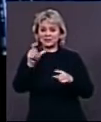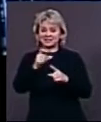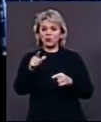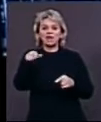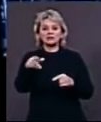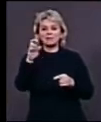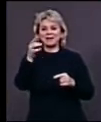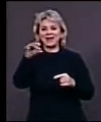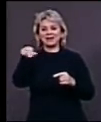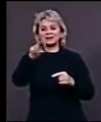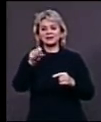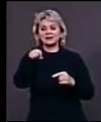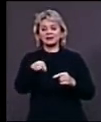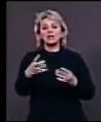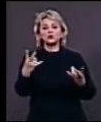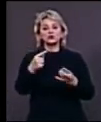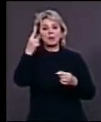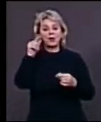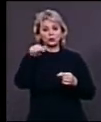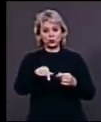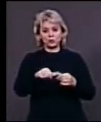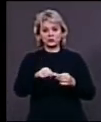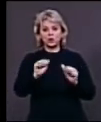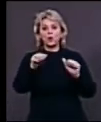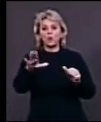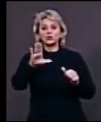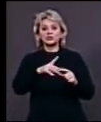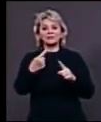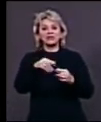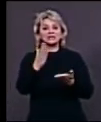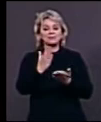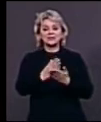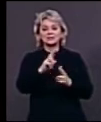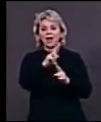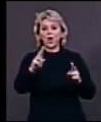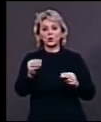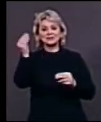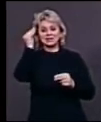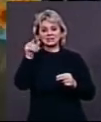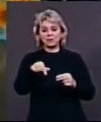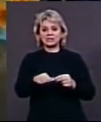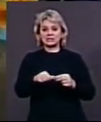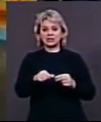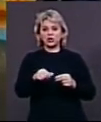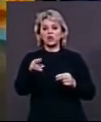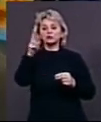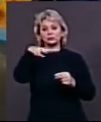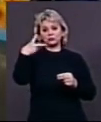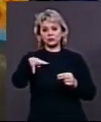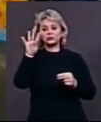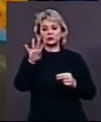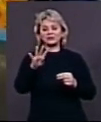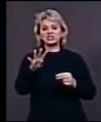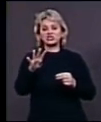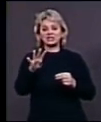это бред. Надо подумать. Может, в этом есть какой-то смысл? Юлия Сурикова, Сергей